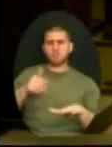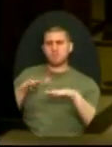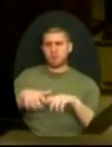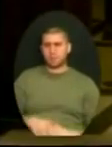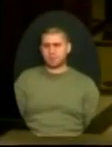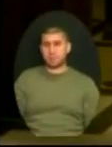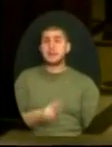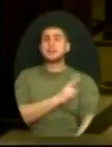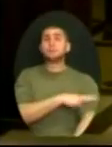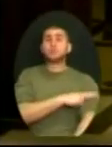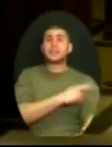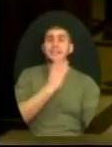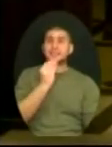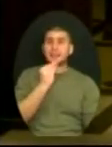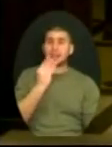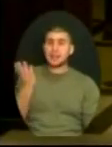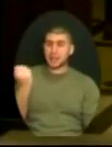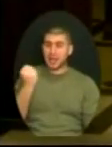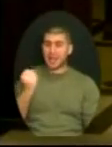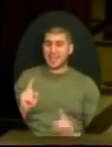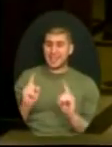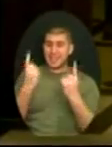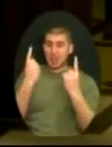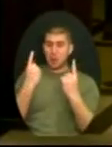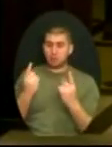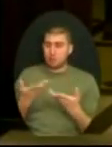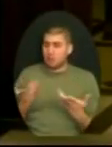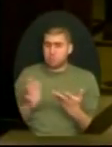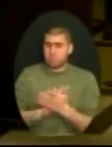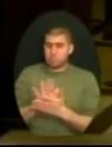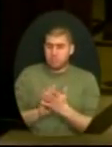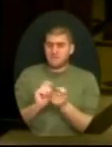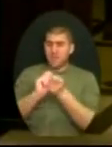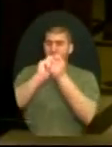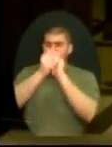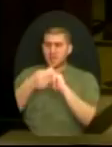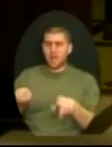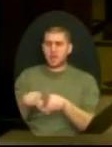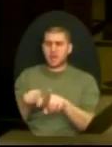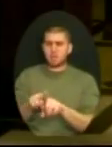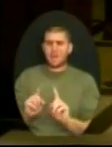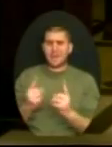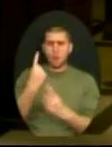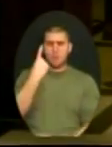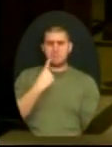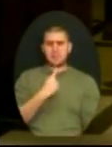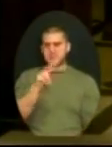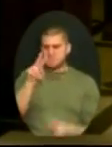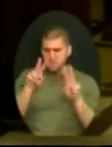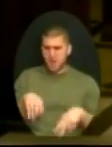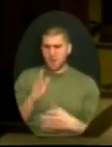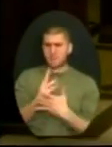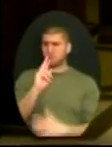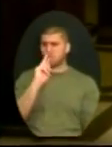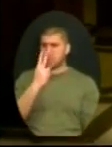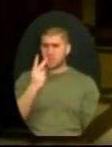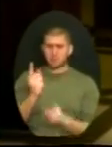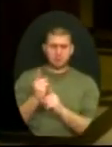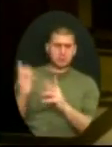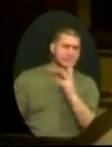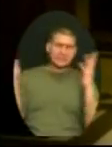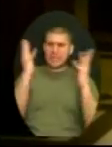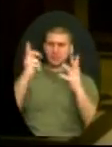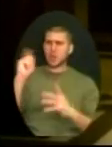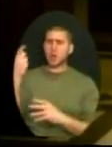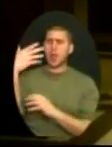הממשלה. משטרת ישראל לקחה אירוע בעצם שלא קיים, והפכה אותו לאיזשהו אירוע פלילי קיצוני, כבר שנתיים היא מטלטלת את